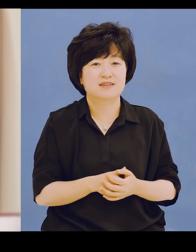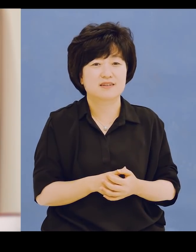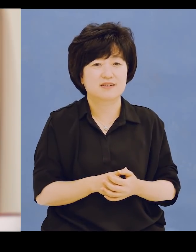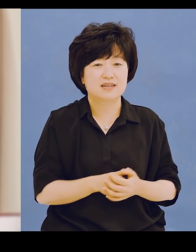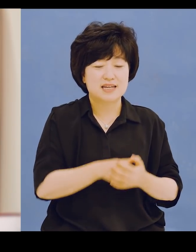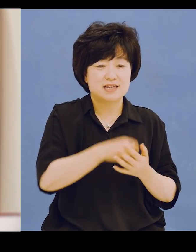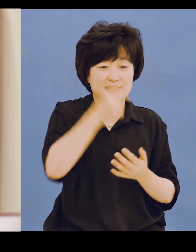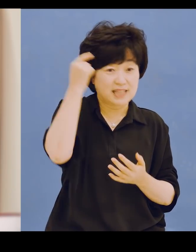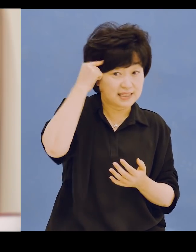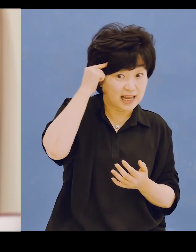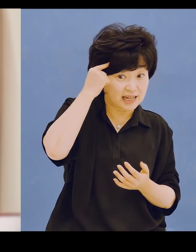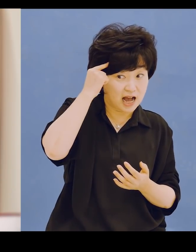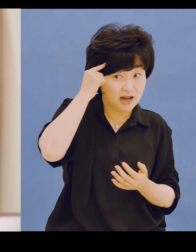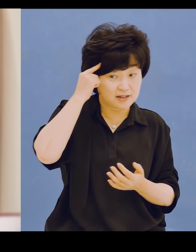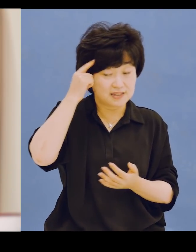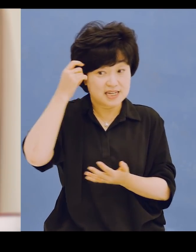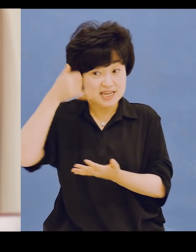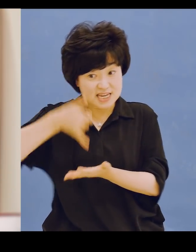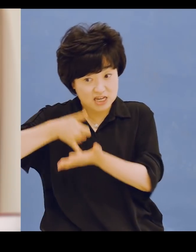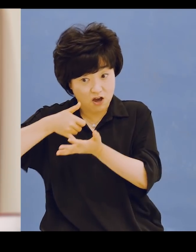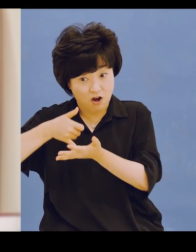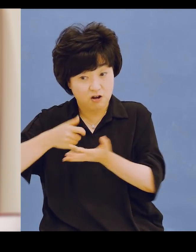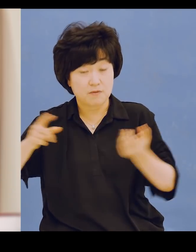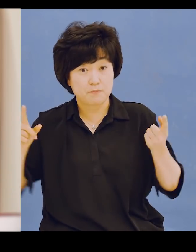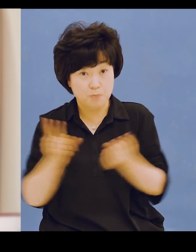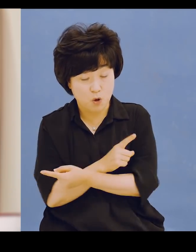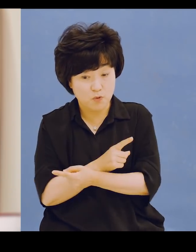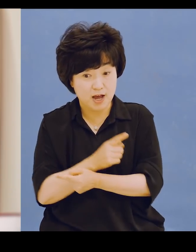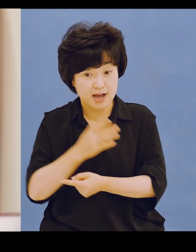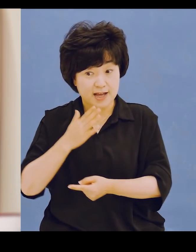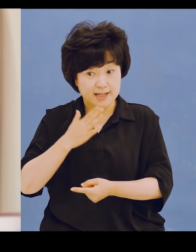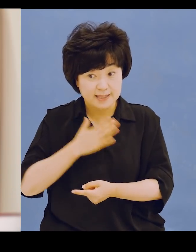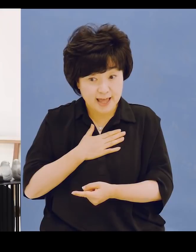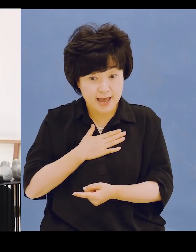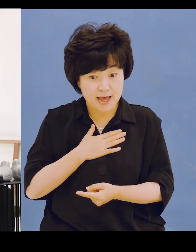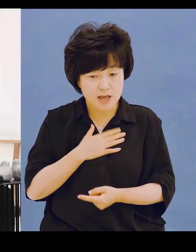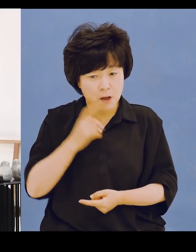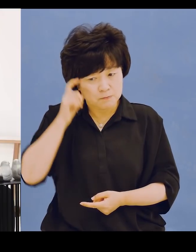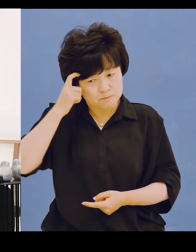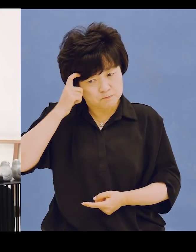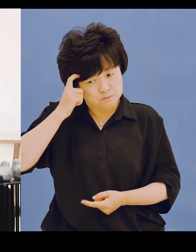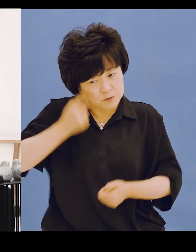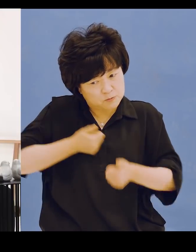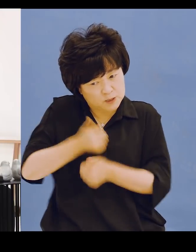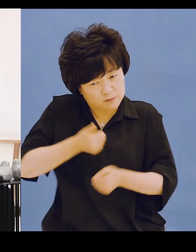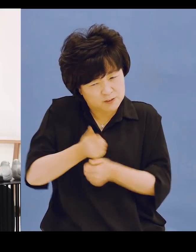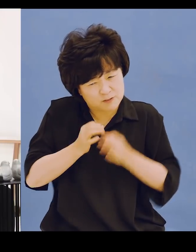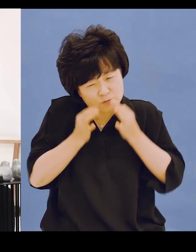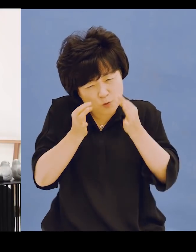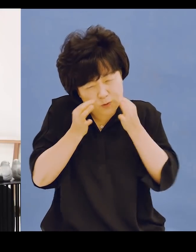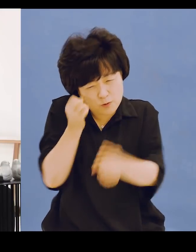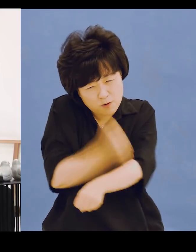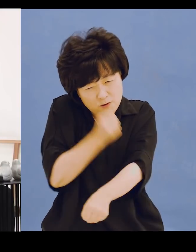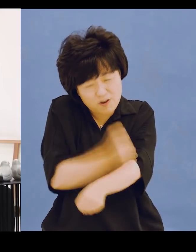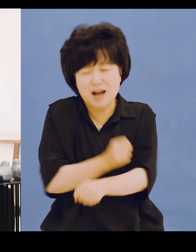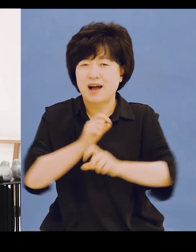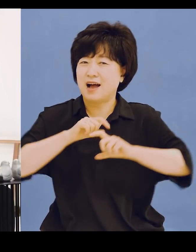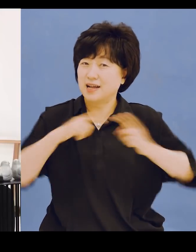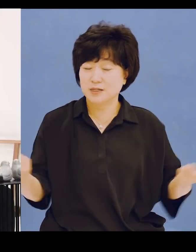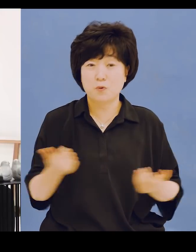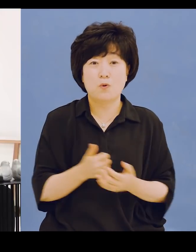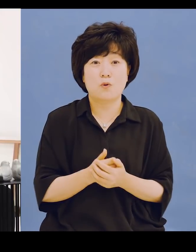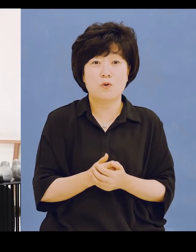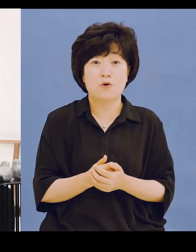가치와 인격의 변화뿐만 아니라 나의 의지와 신념으로 이겨내는 것이 아니고요. 목사님,